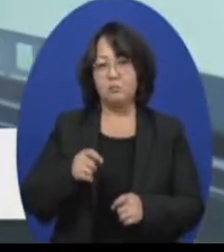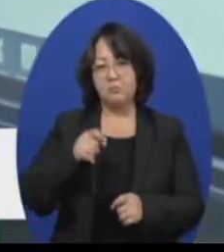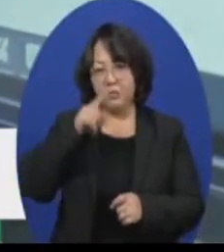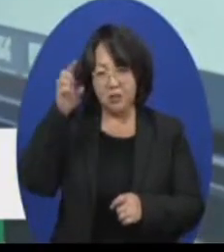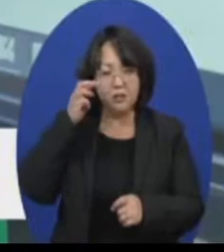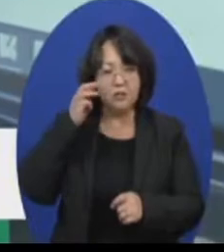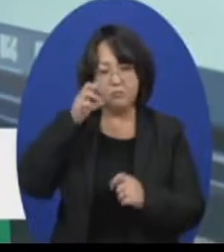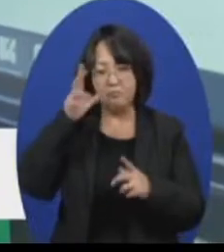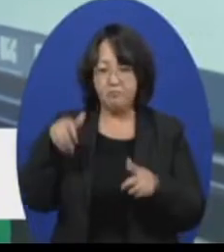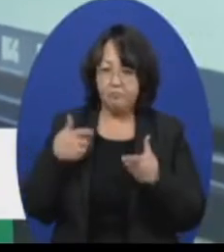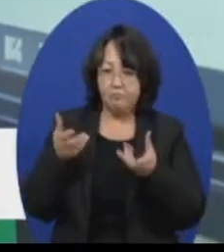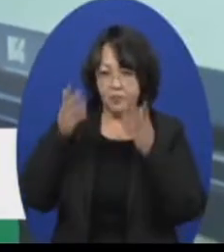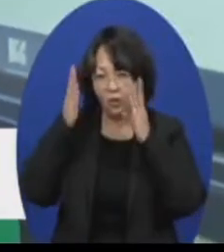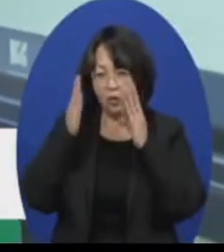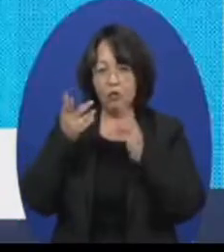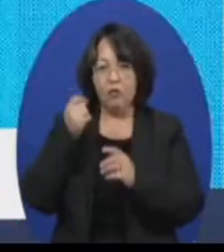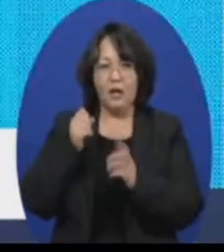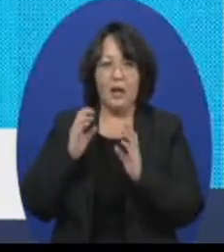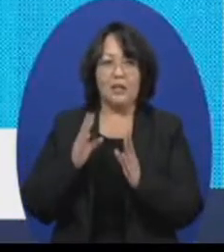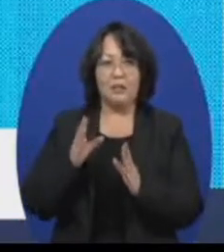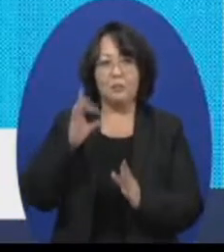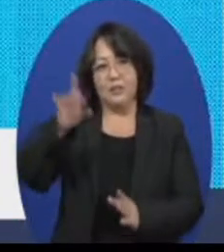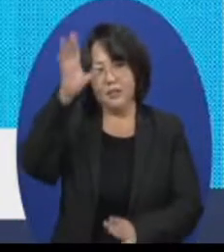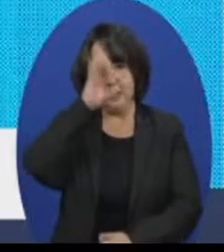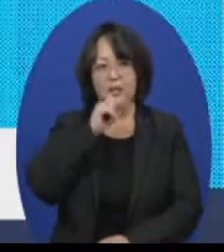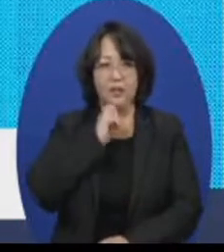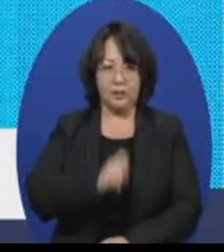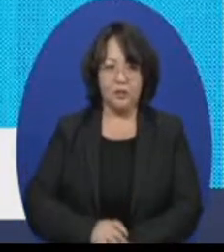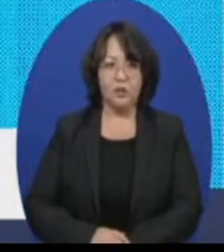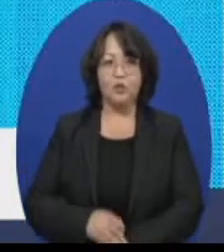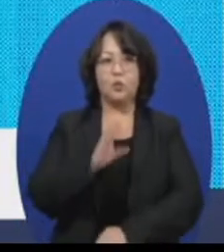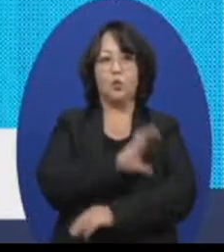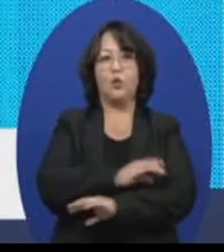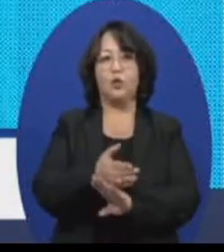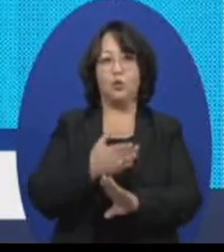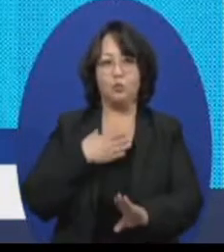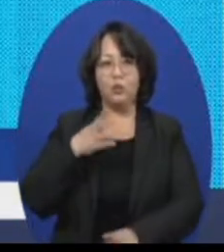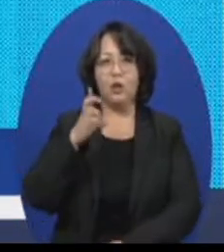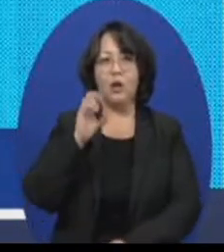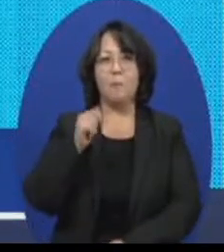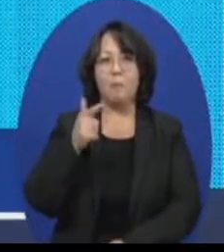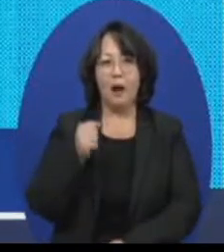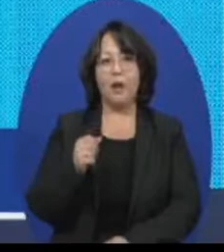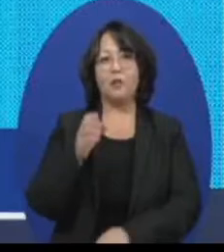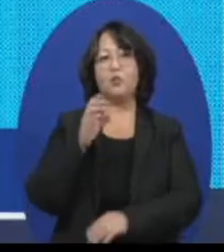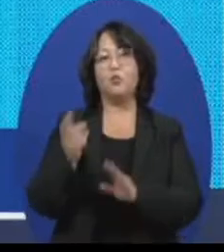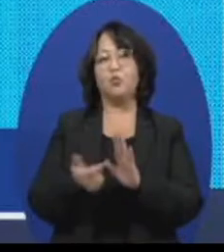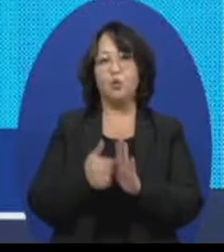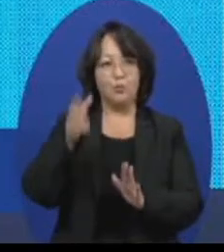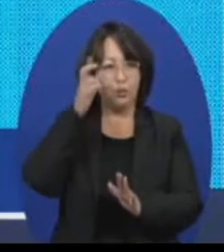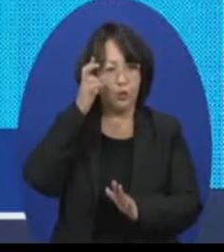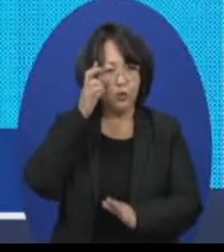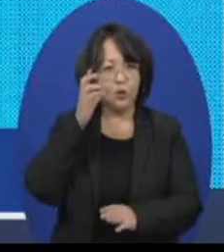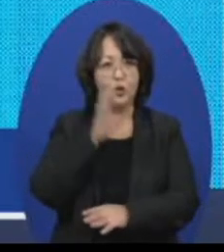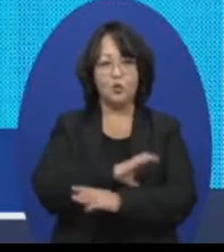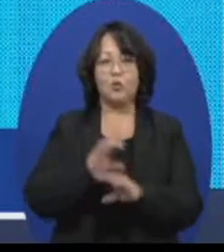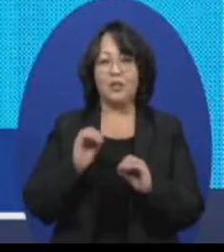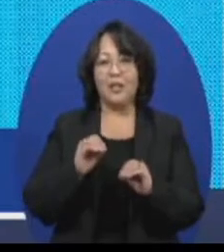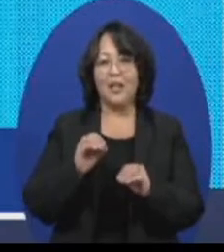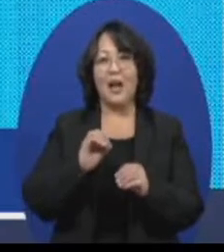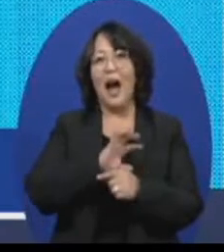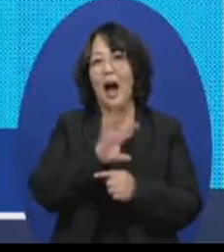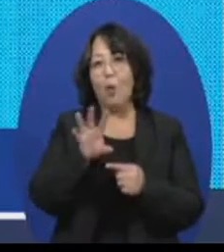анхаарна гэдгийг салбарын сайд нэлж байна. Сургуулийн өмнөх баг, суурь боловсролын сургалтын агуулга